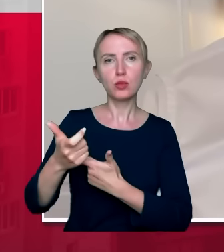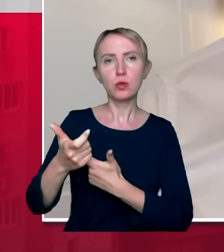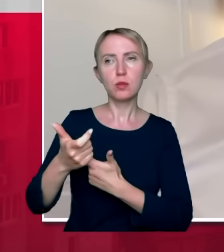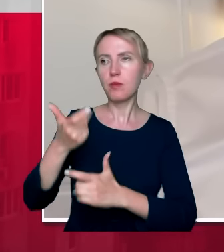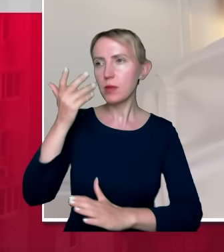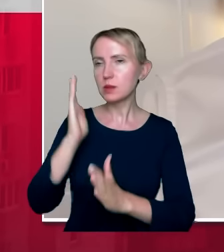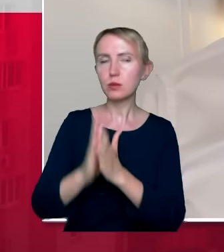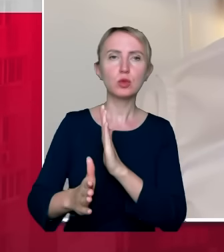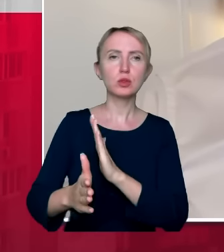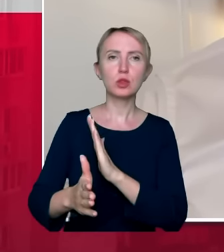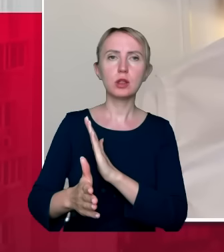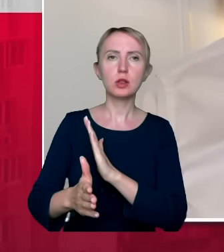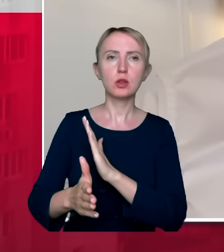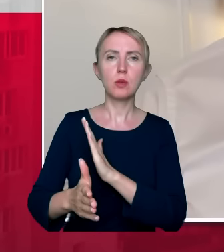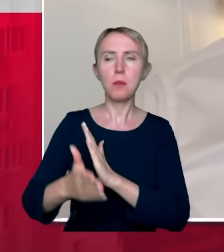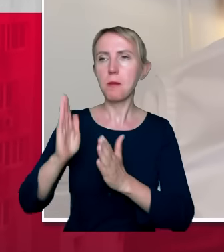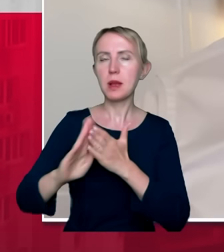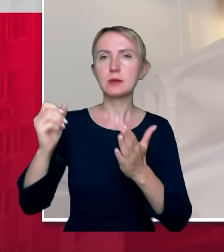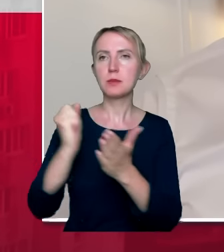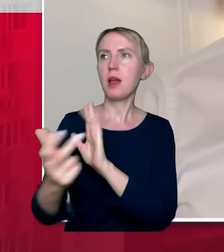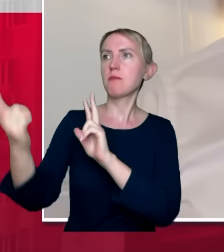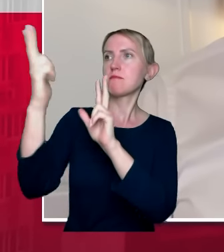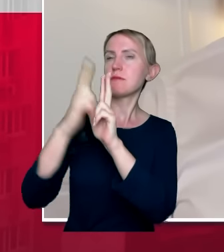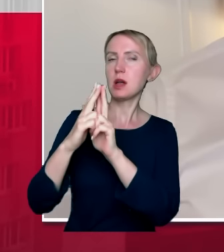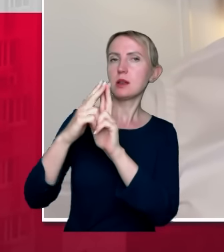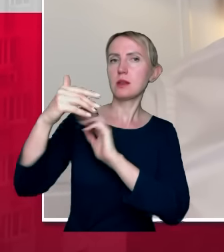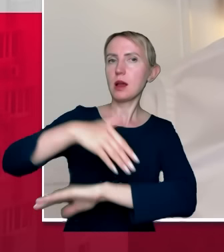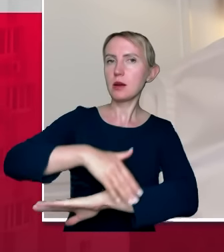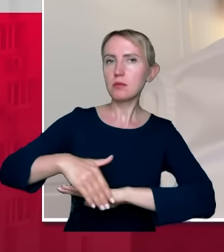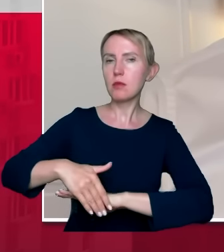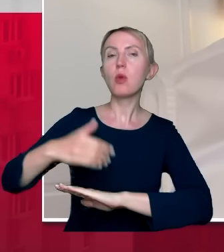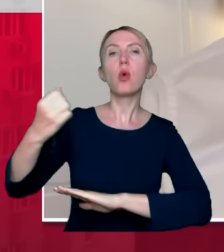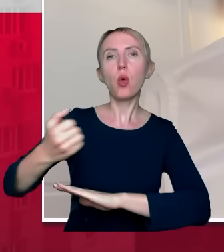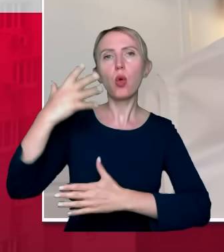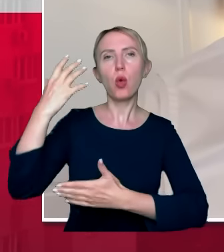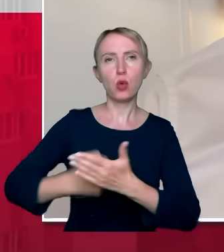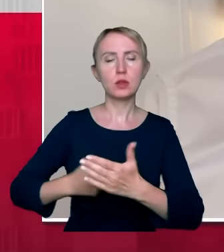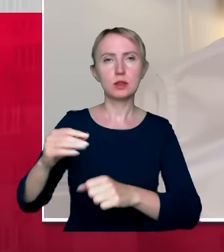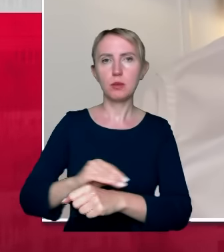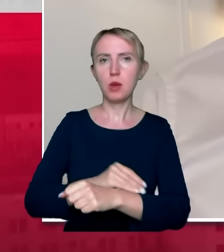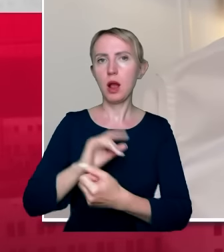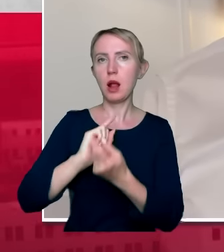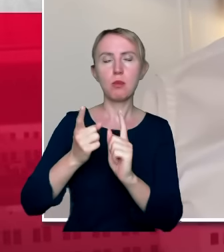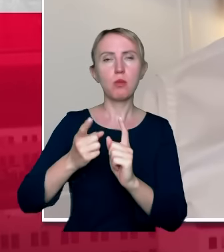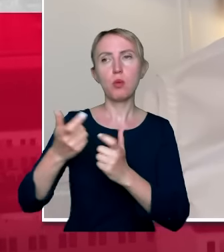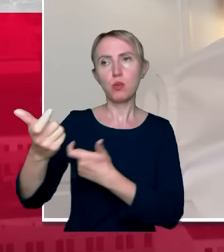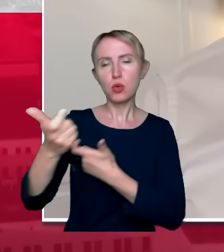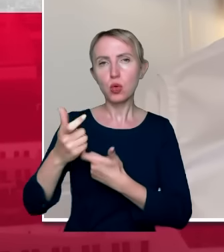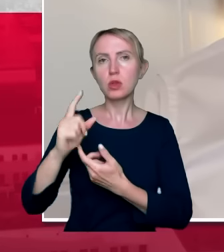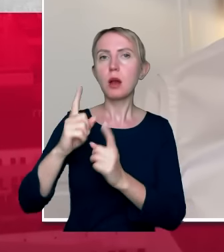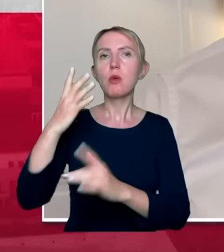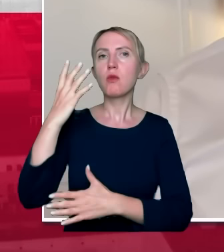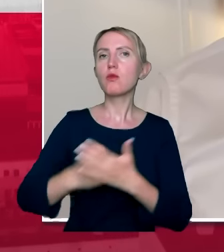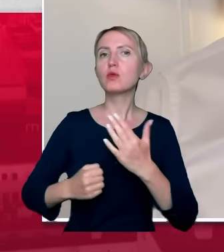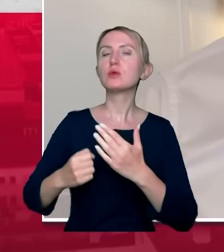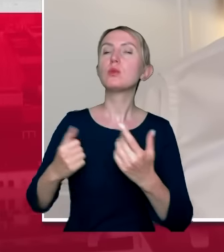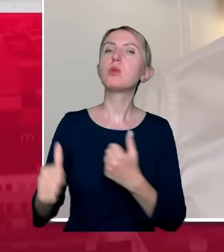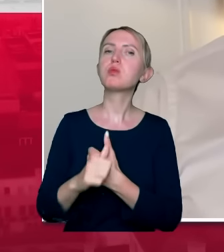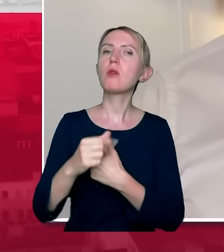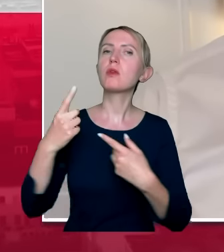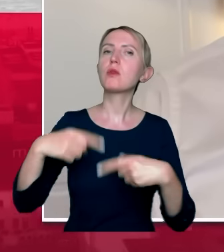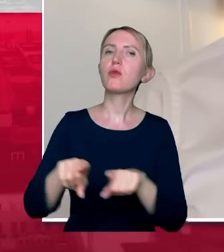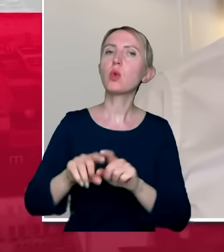bezpośredniego i bezprawnego zamachu na nienaruszalność granicy używa tych środków lub broni palnej lub je wykorzystuje w związku z wykonywaniem